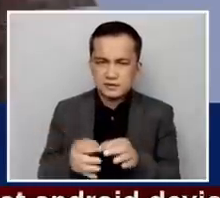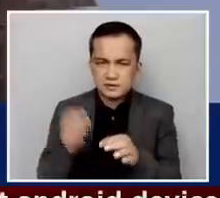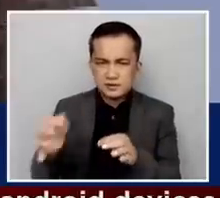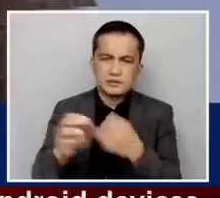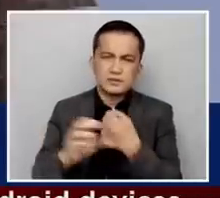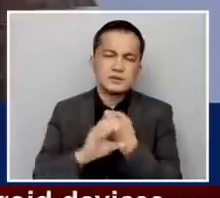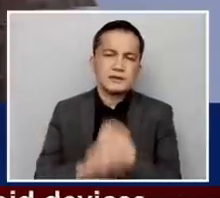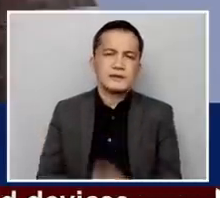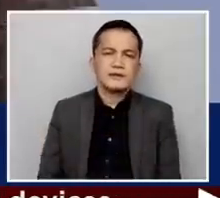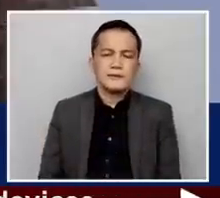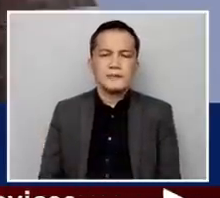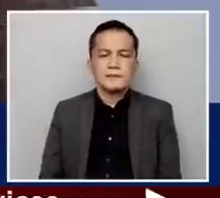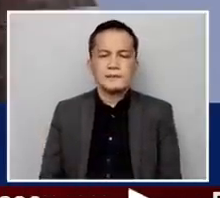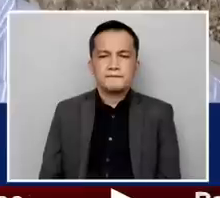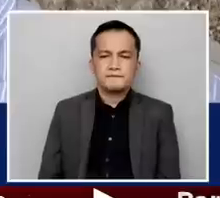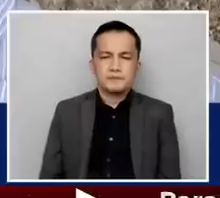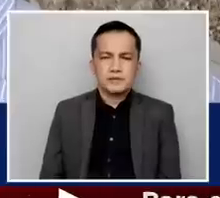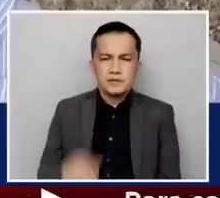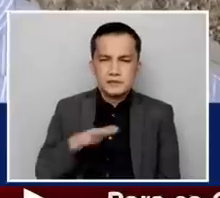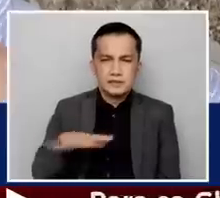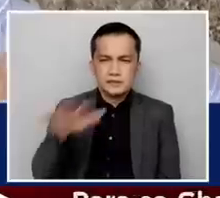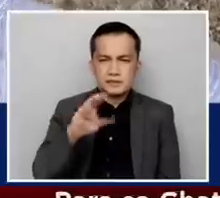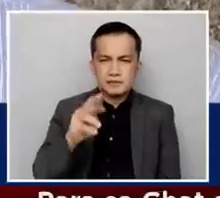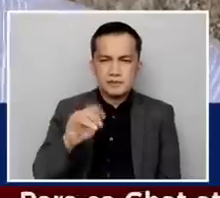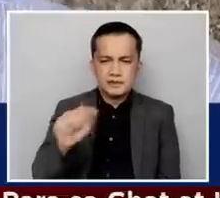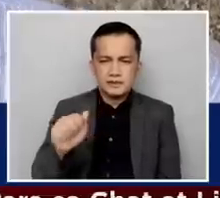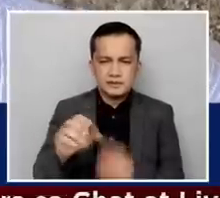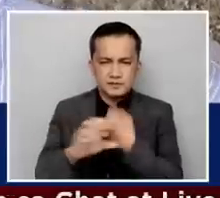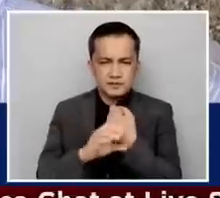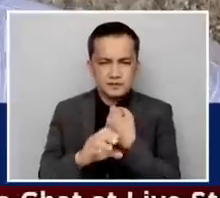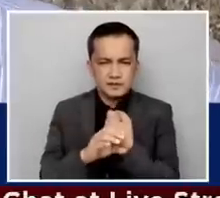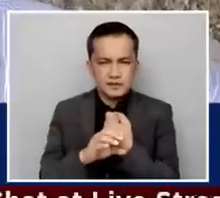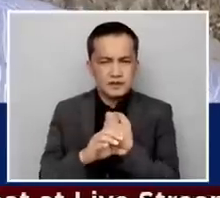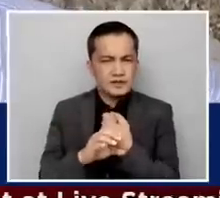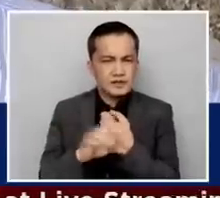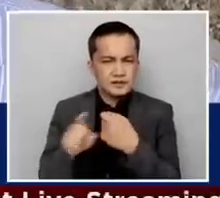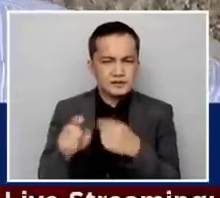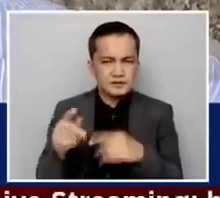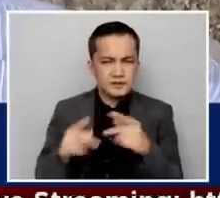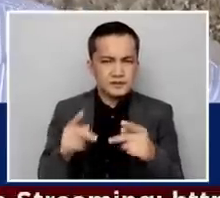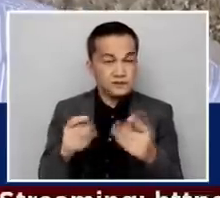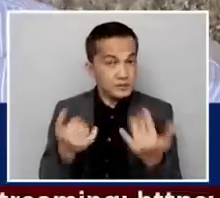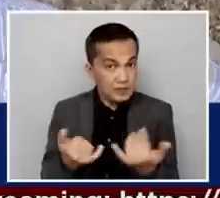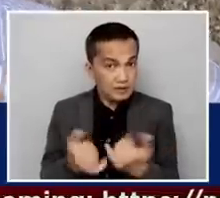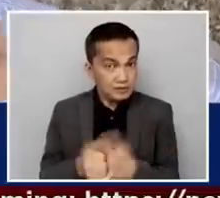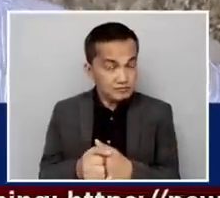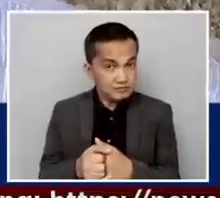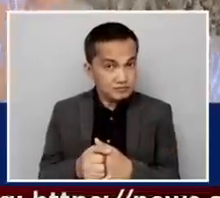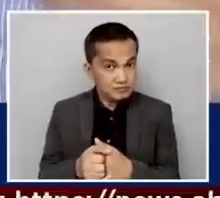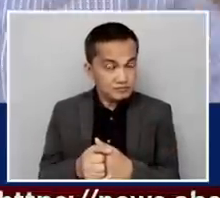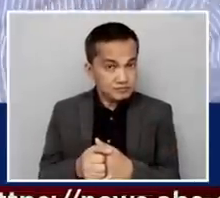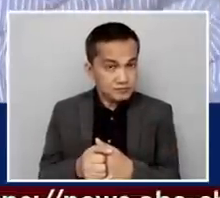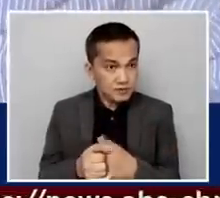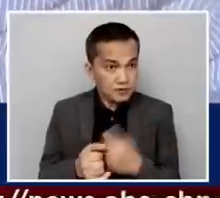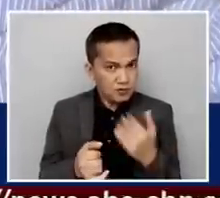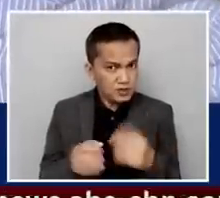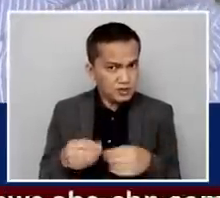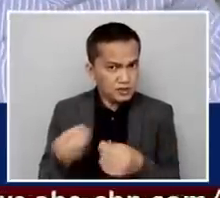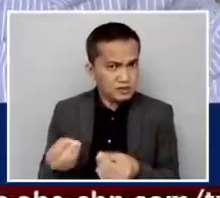kontrata. The entire Malampaya contract is the people's now. You know? So why give